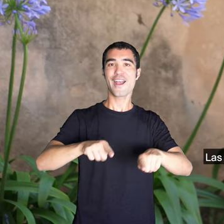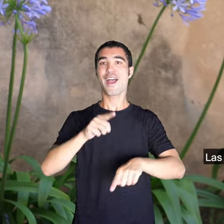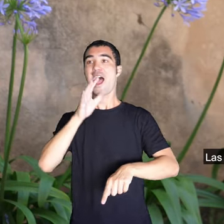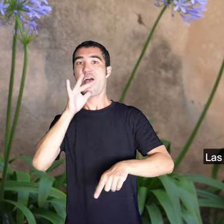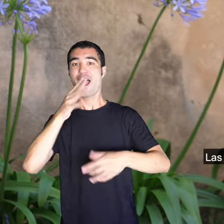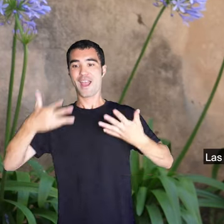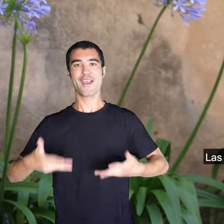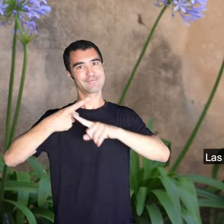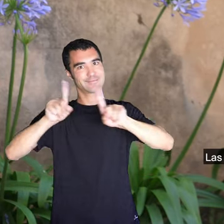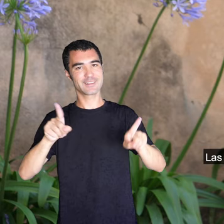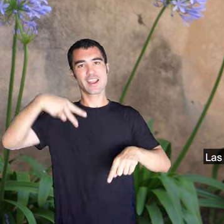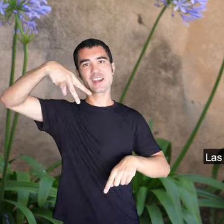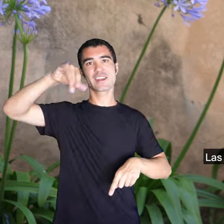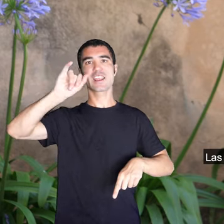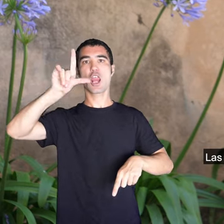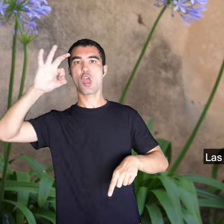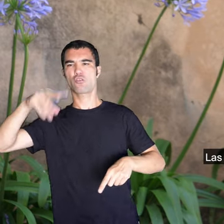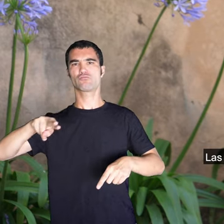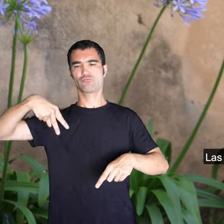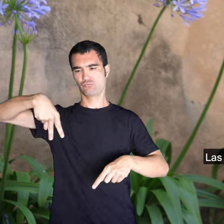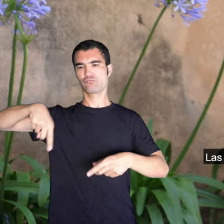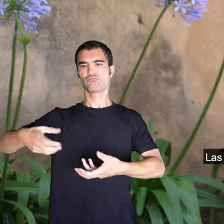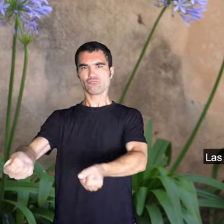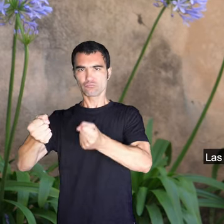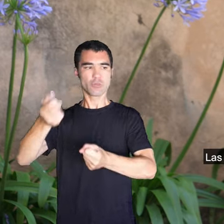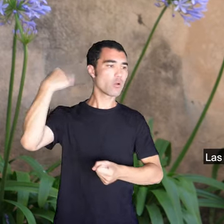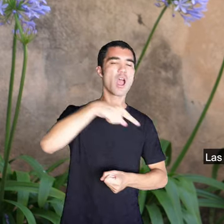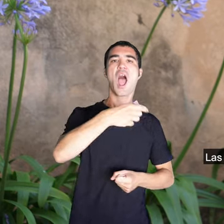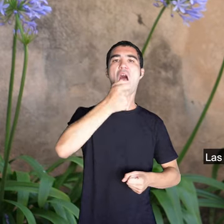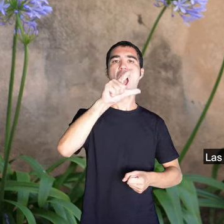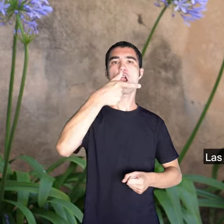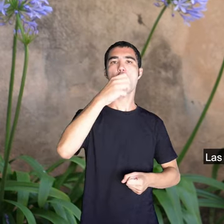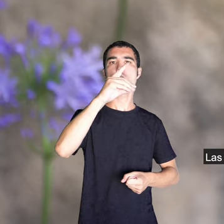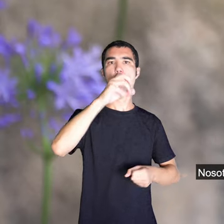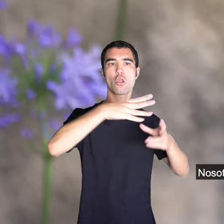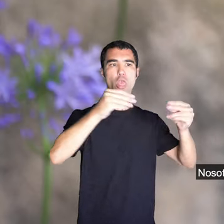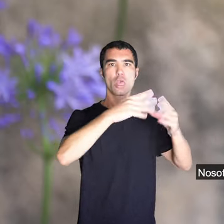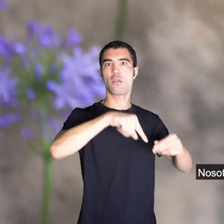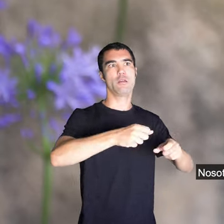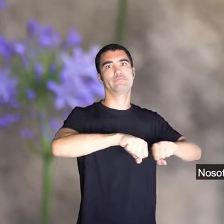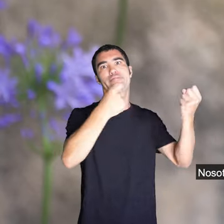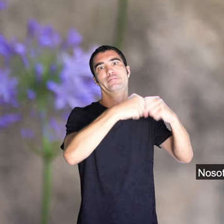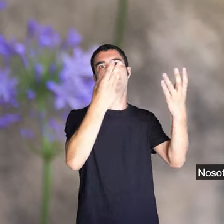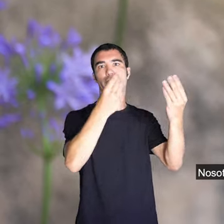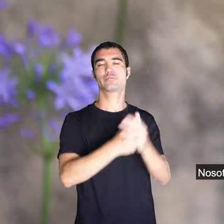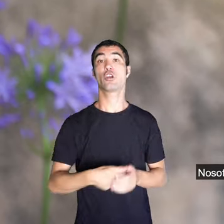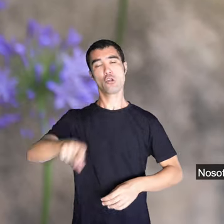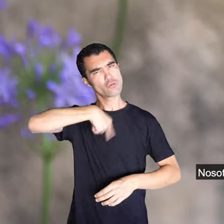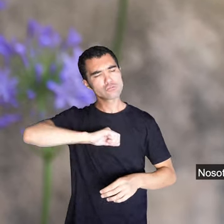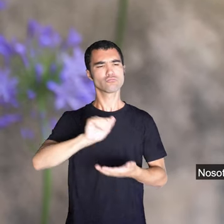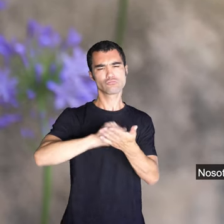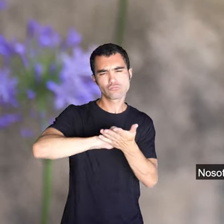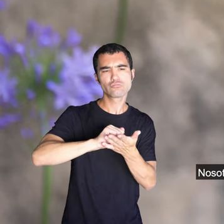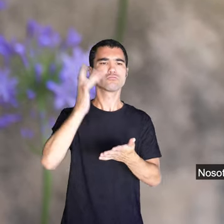nilon i són més fortes. Llavors eren de cotó i s'espanyaven molt més. Nosaltres feien